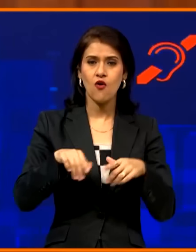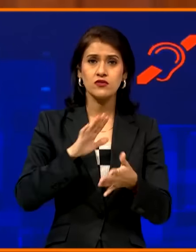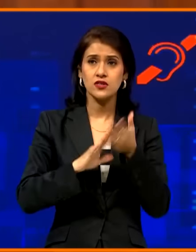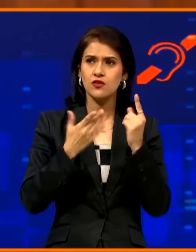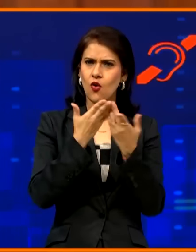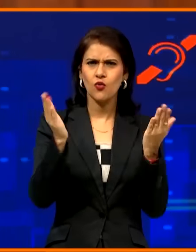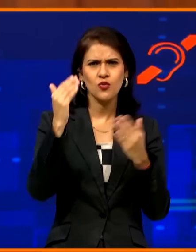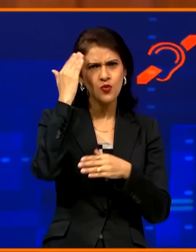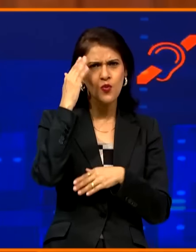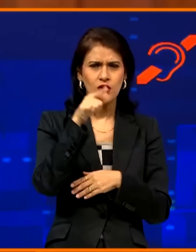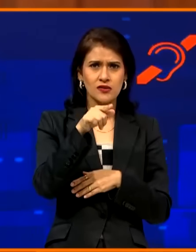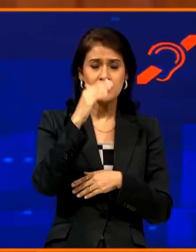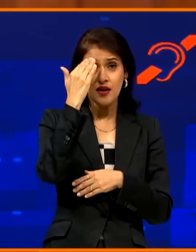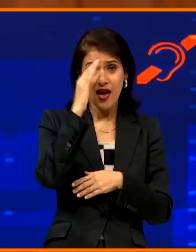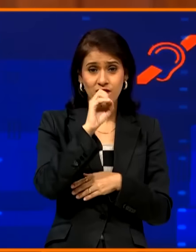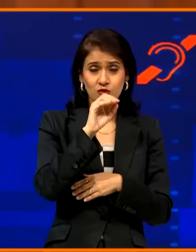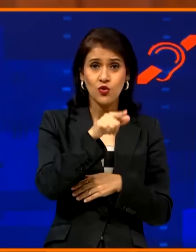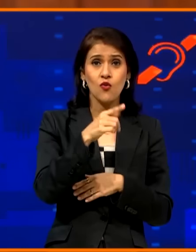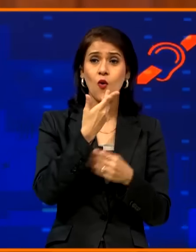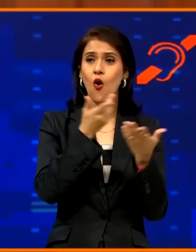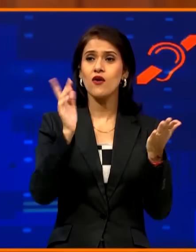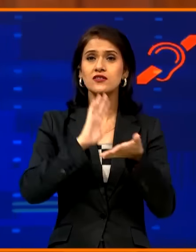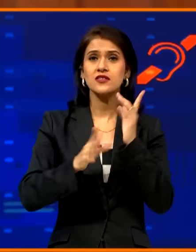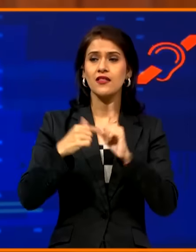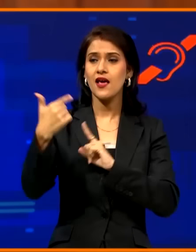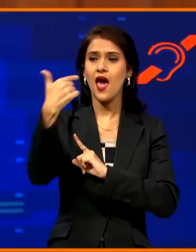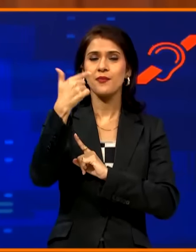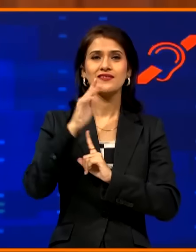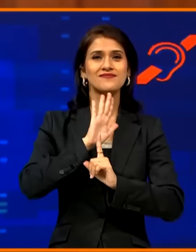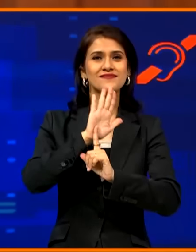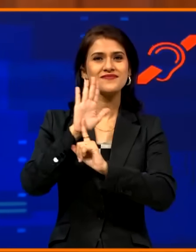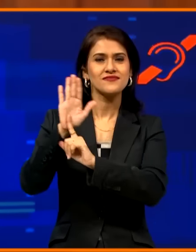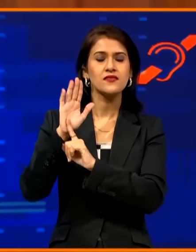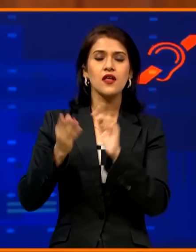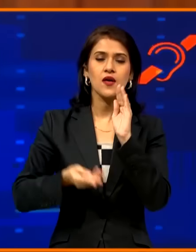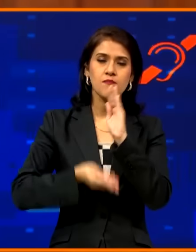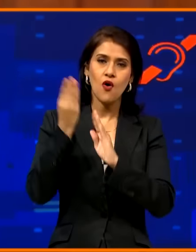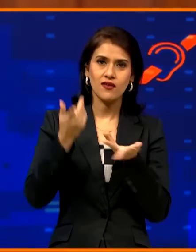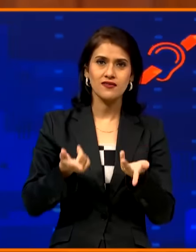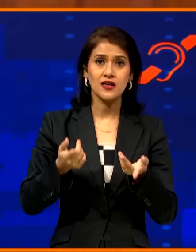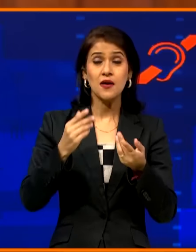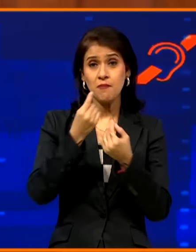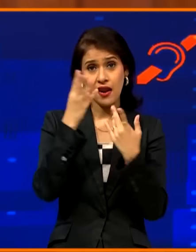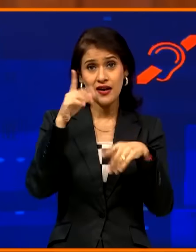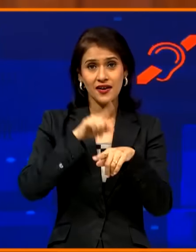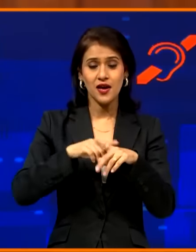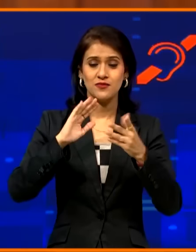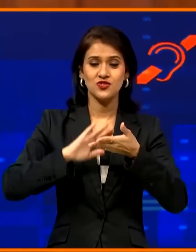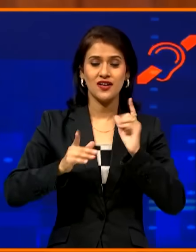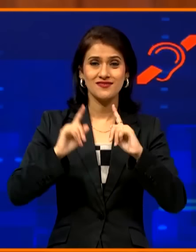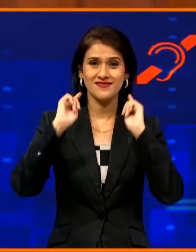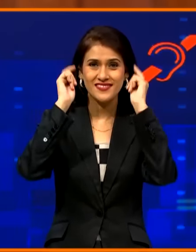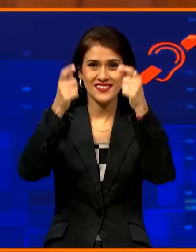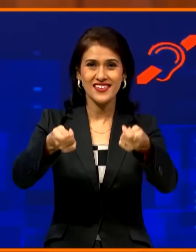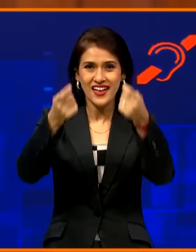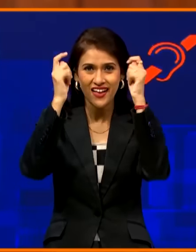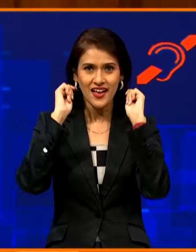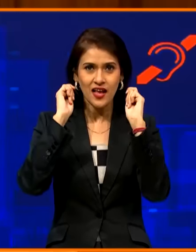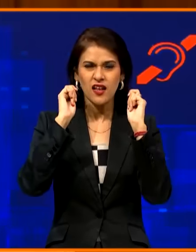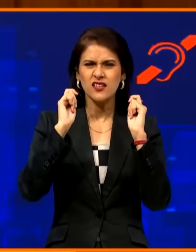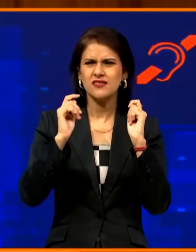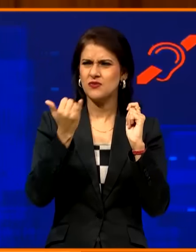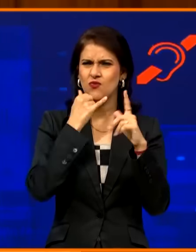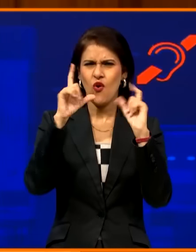कितना वाकिफ है उनसे वो सारी की सारी कैमरे के लिए होती है वरमाला भी तीन चार बार रिटेक हो जाते हैं